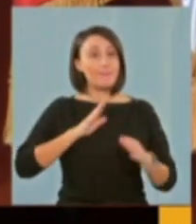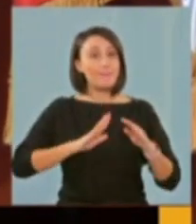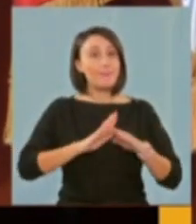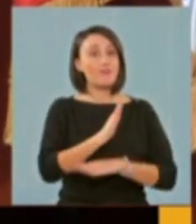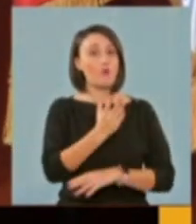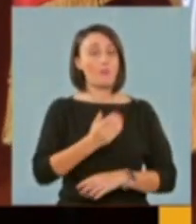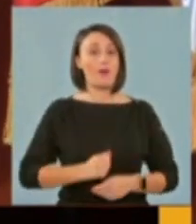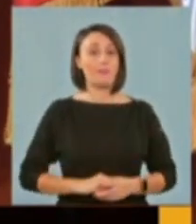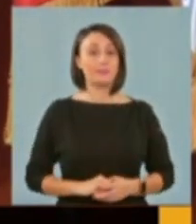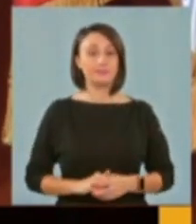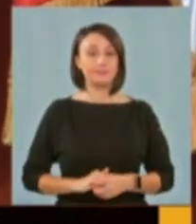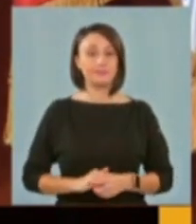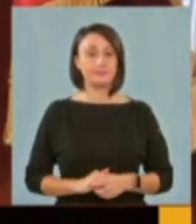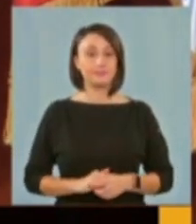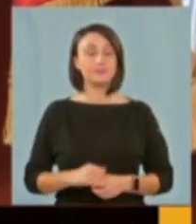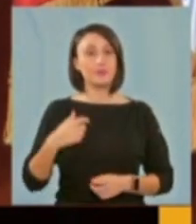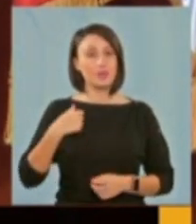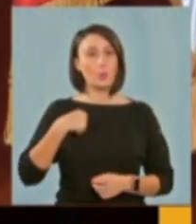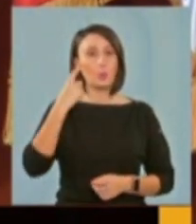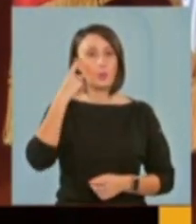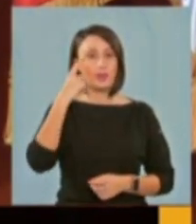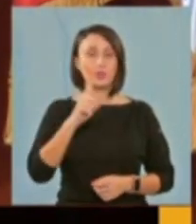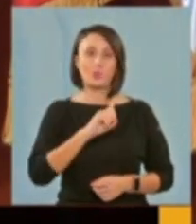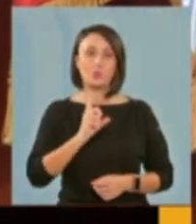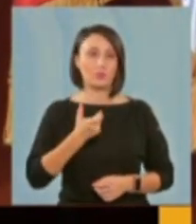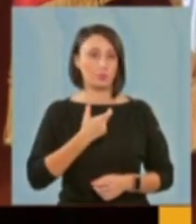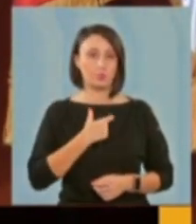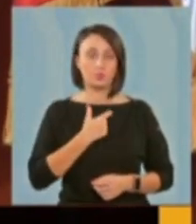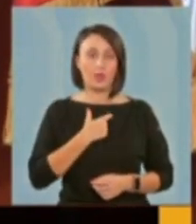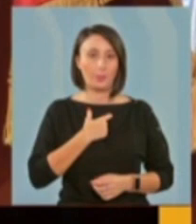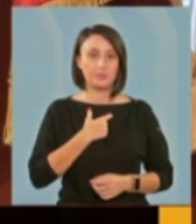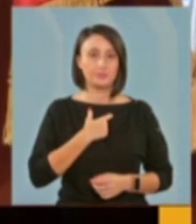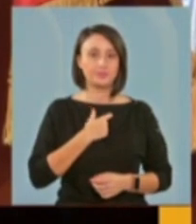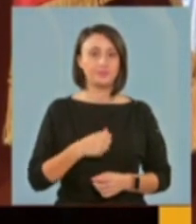performa. De altfel, cred că nu o să putem să